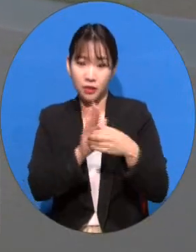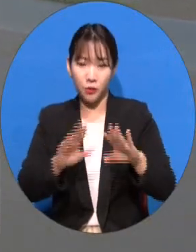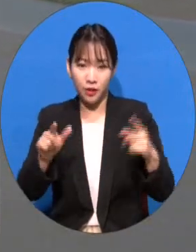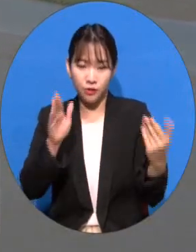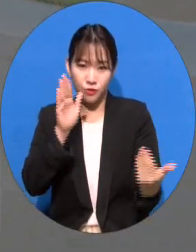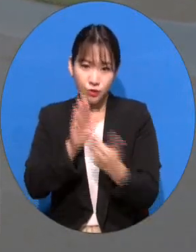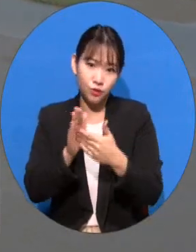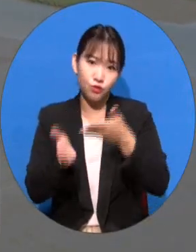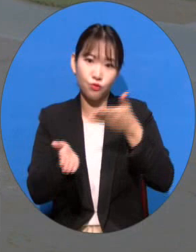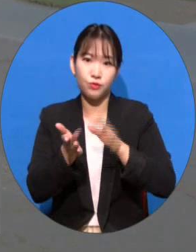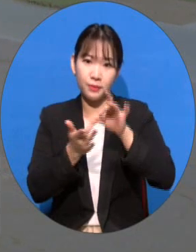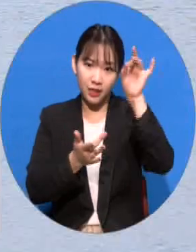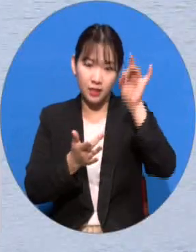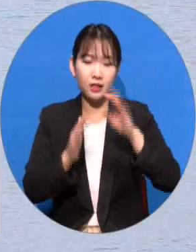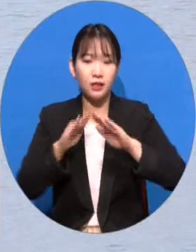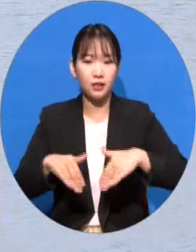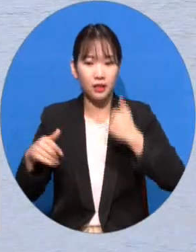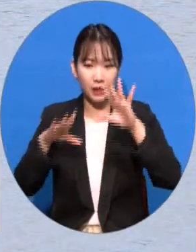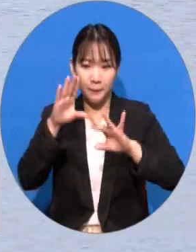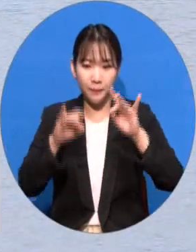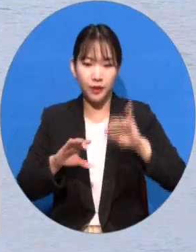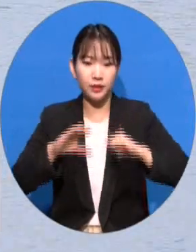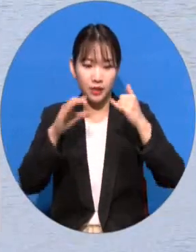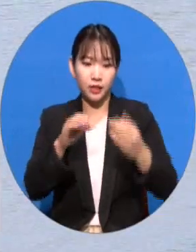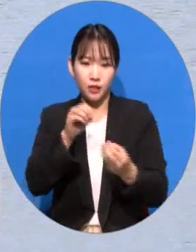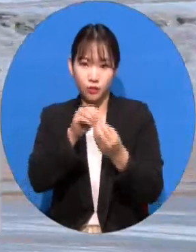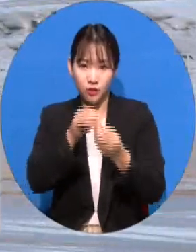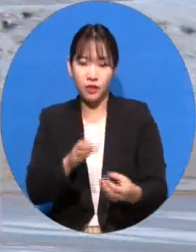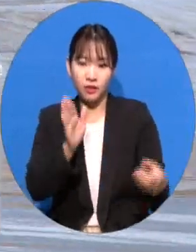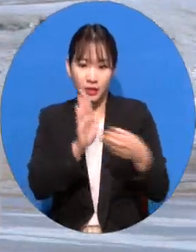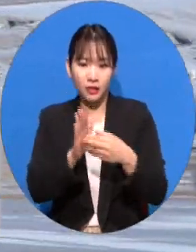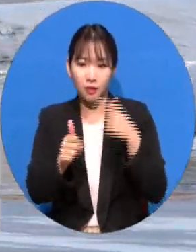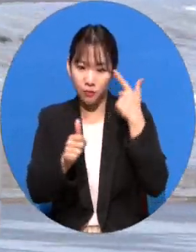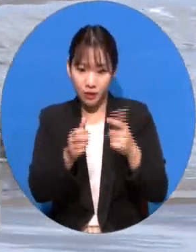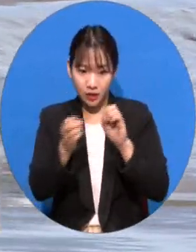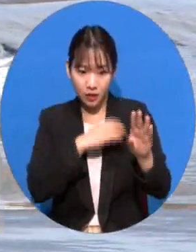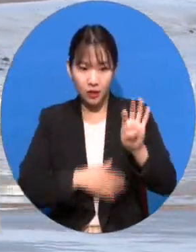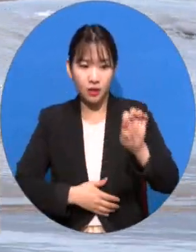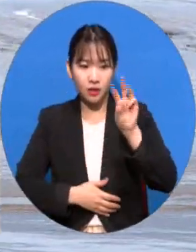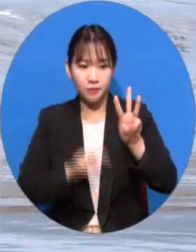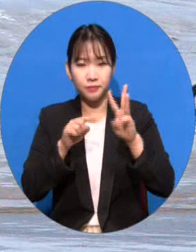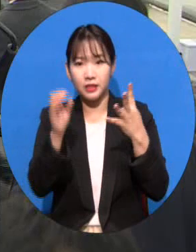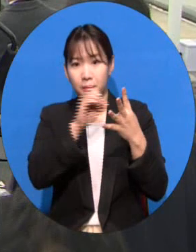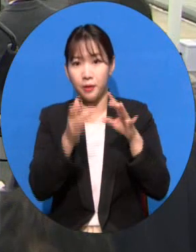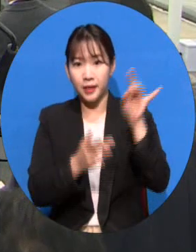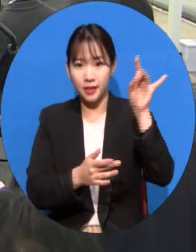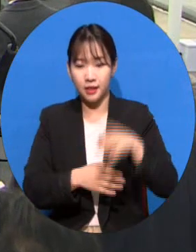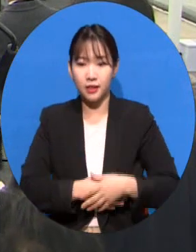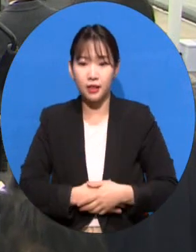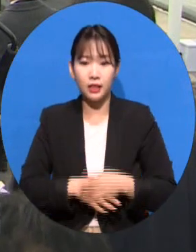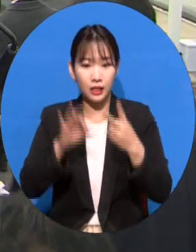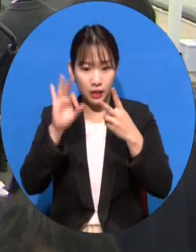뉴스로 꼽혔습니다 전남 개펄 세계유산 등재는 설문 응답자의 43.4% 가 선택했으며